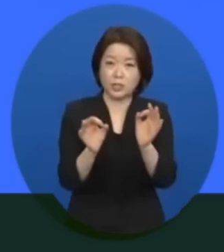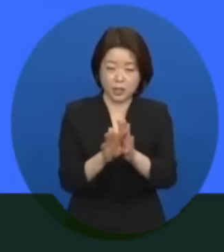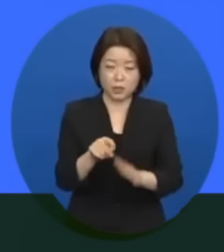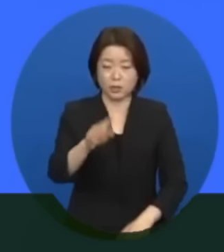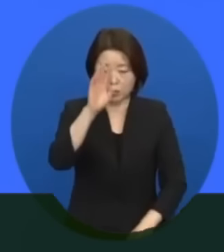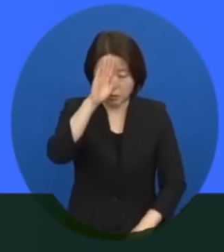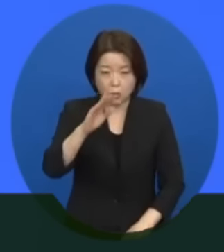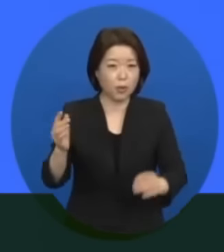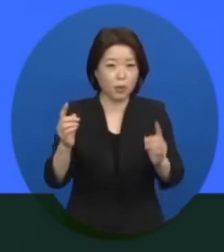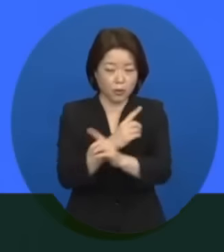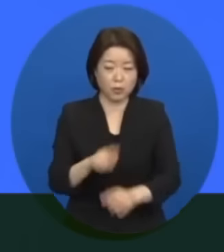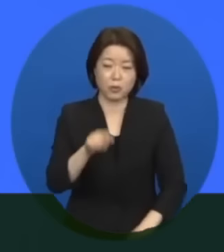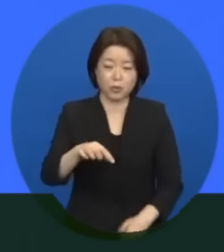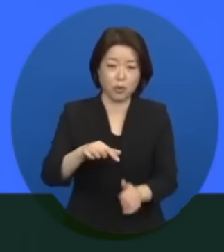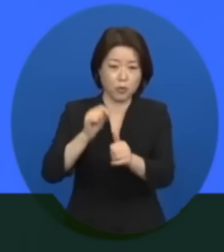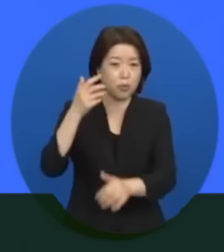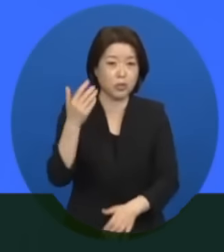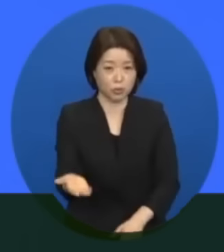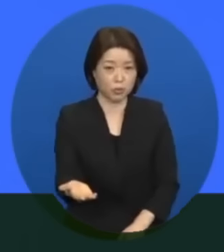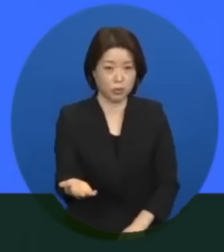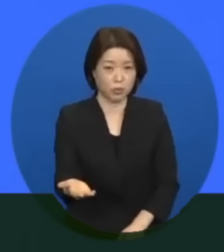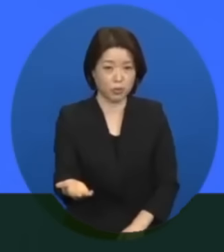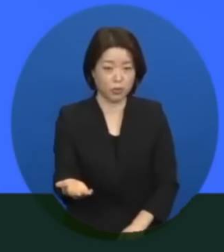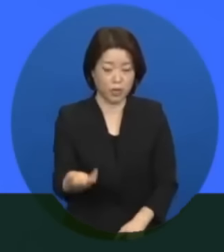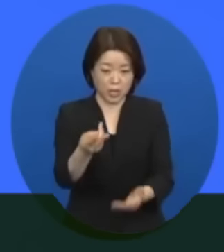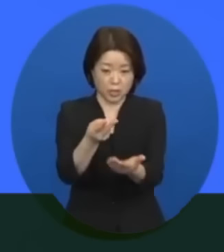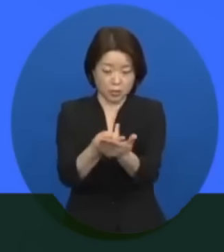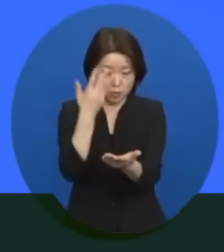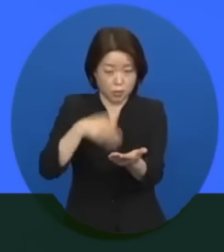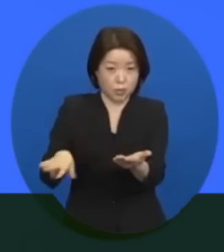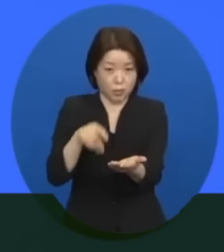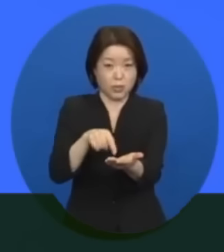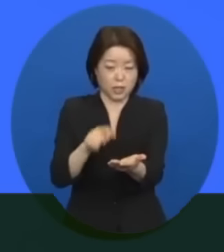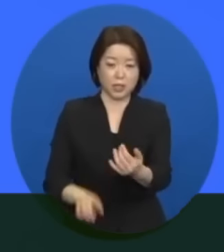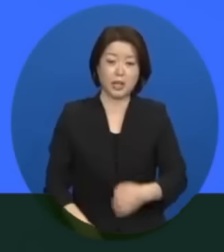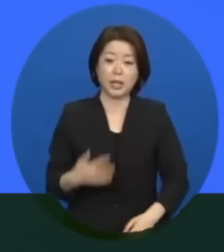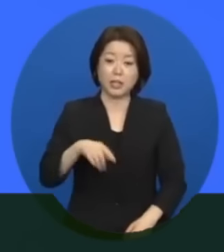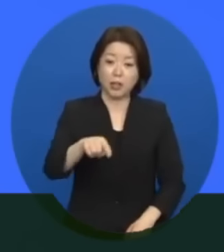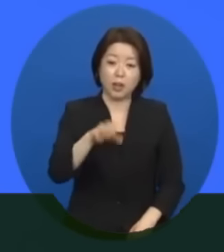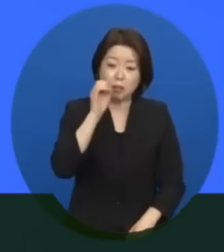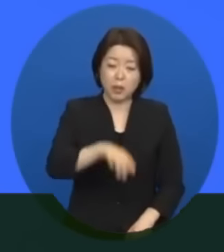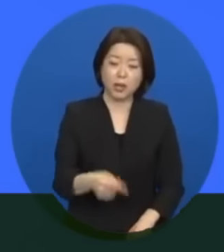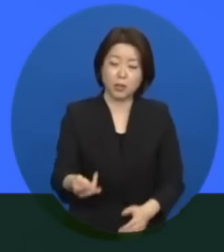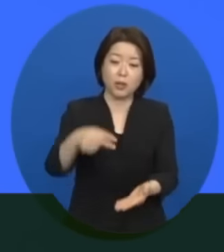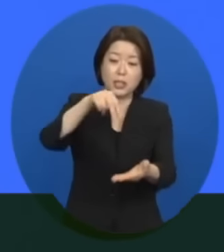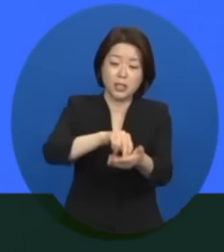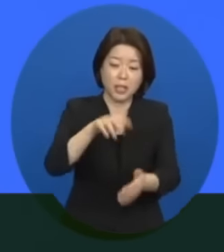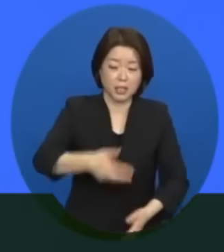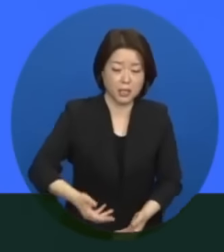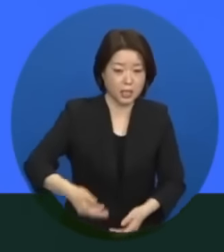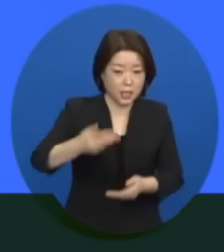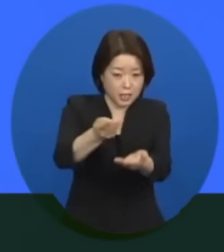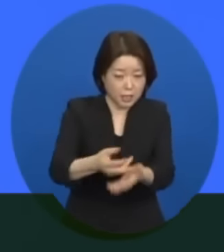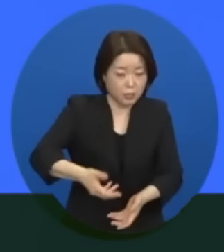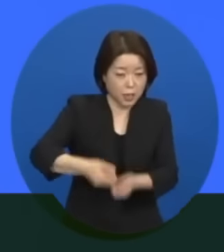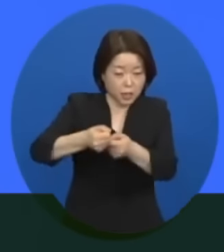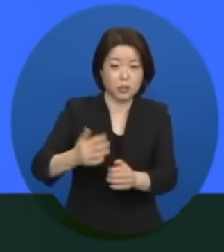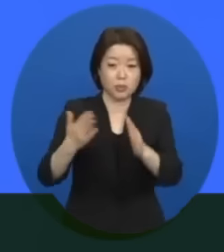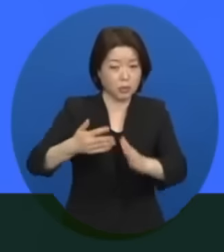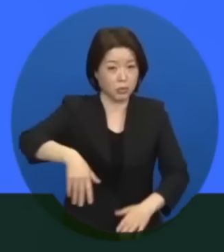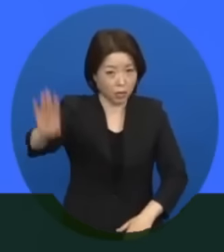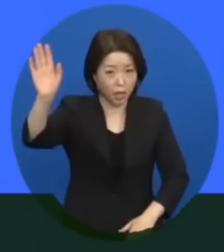고쳐주시고 그에게 원까지 주시거든요 그러면서게이니 일어나 내 상을 가지고 집으로 가라고